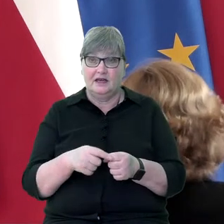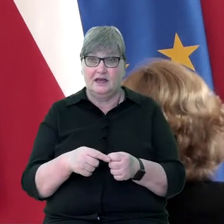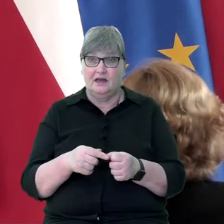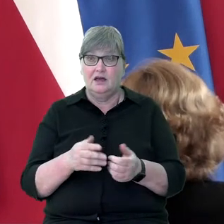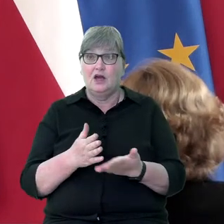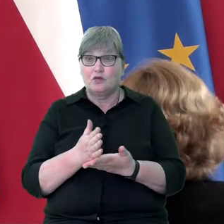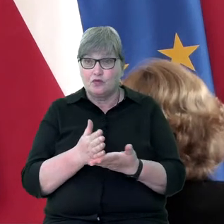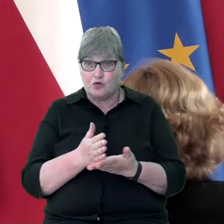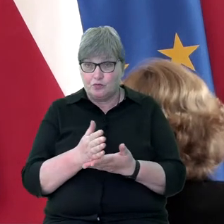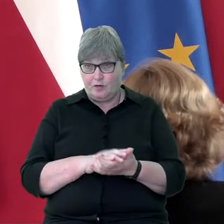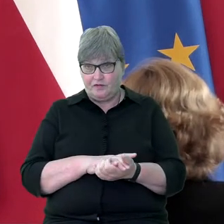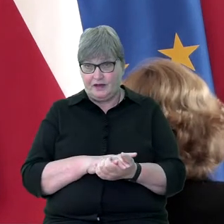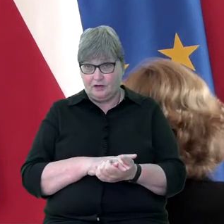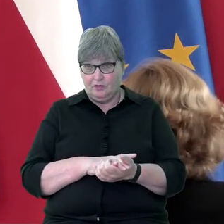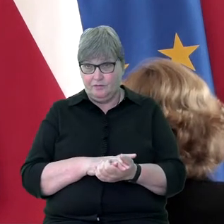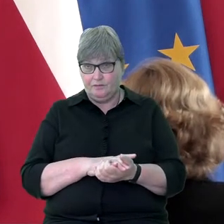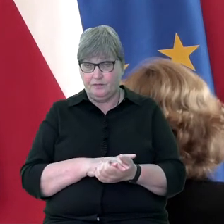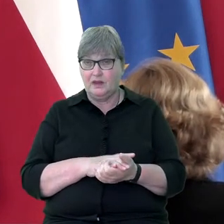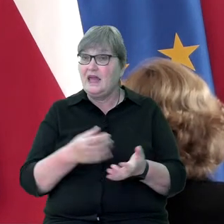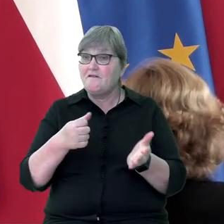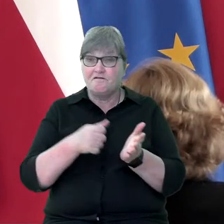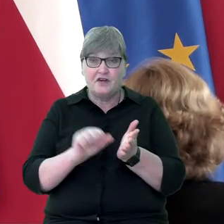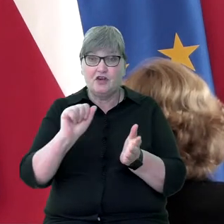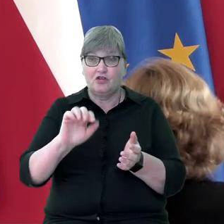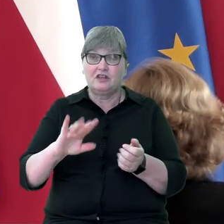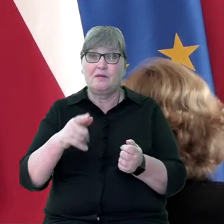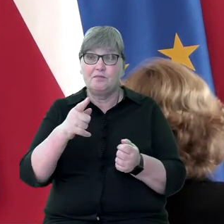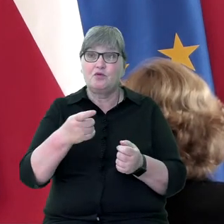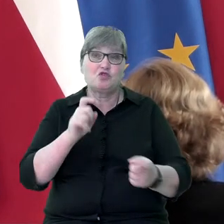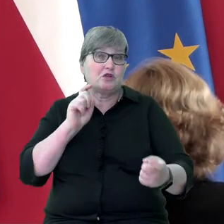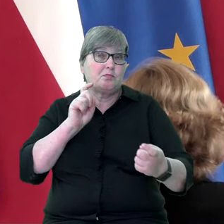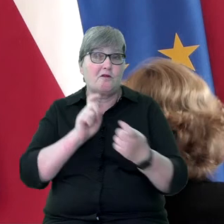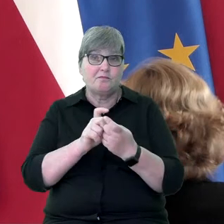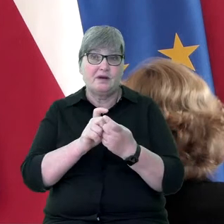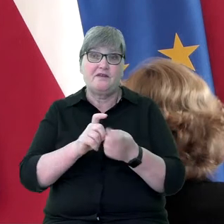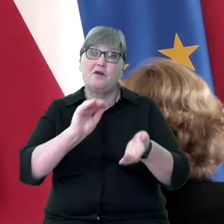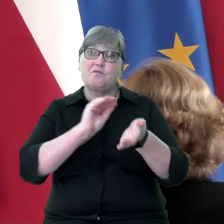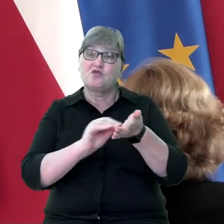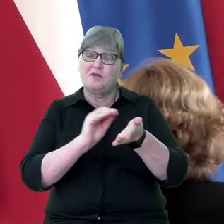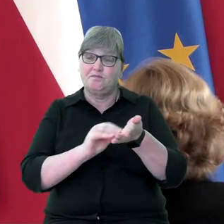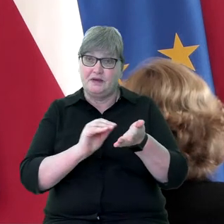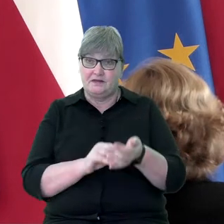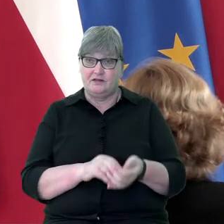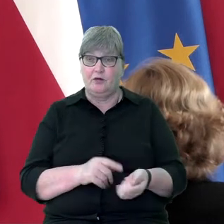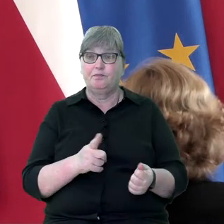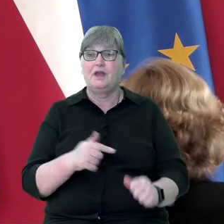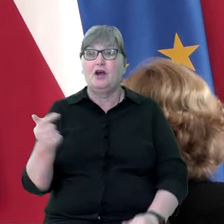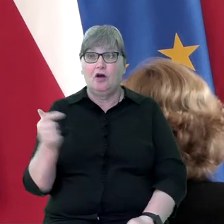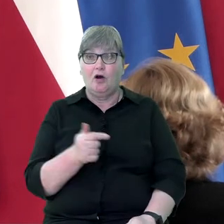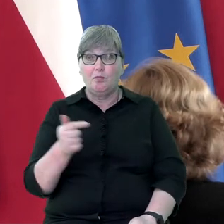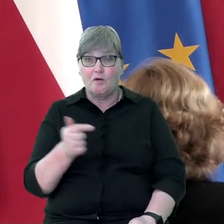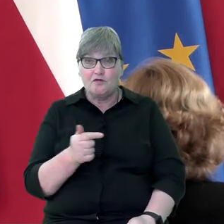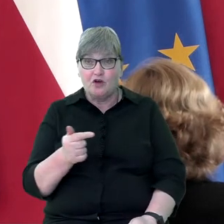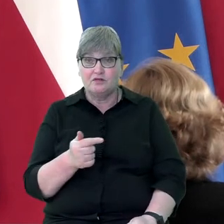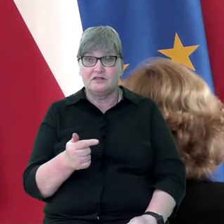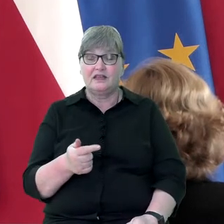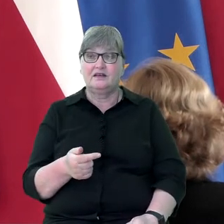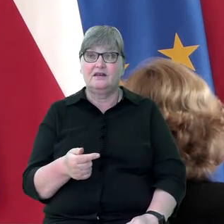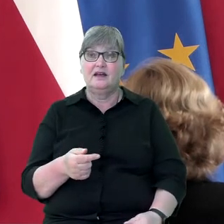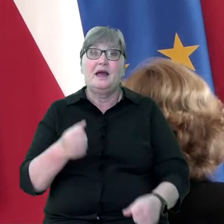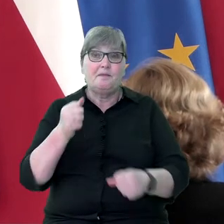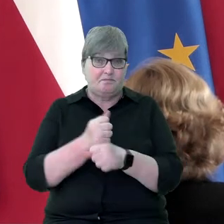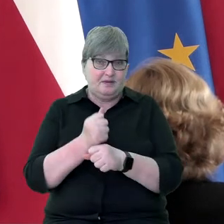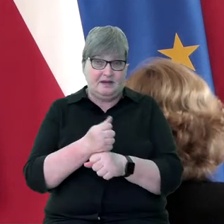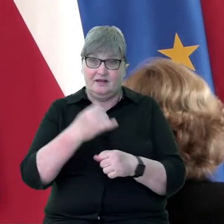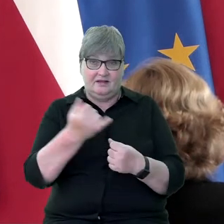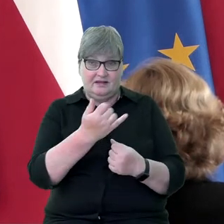które wyraźnie sprzeciwiałoby się obowiązującym przepisom ustawowym, obowiązek dyspozycyjności, obowiązek